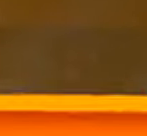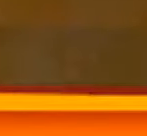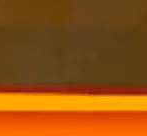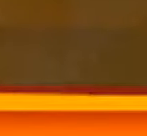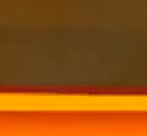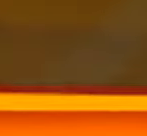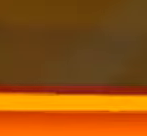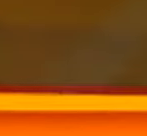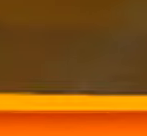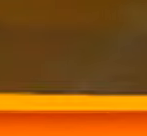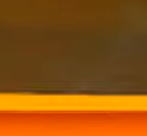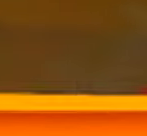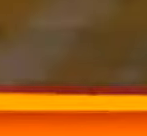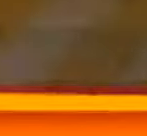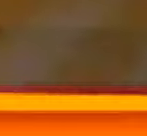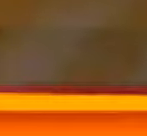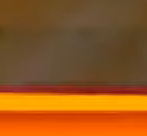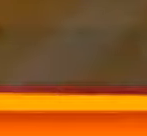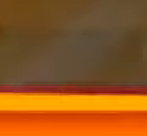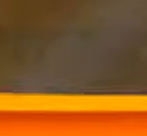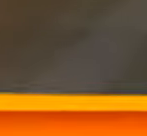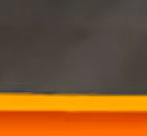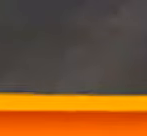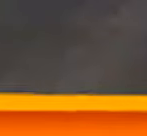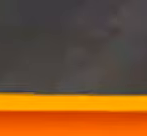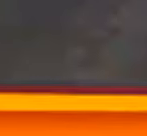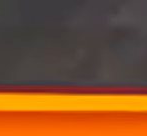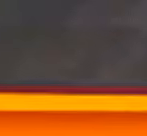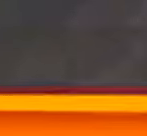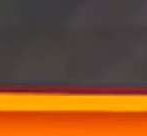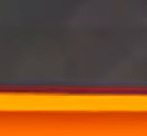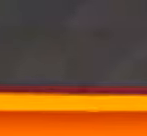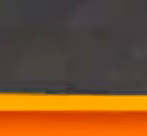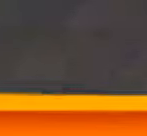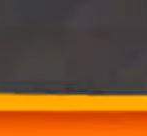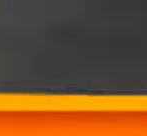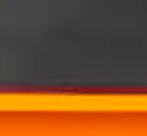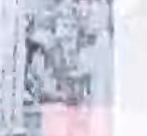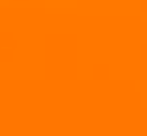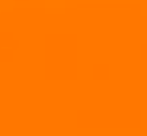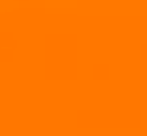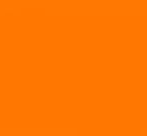Ang pinag-ugatan ng malaking gulo na yan, abangan.